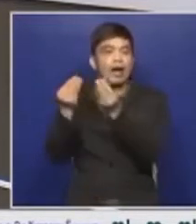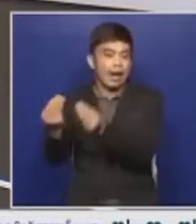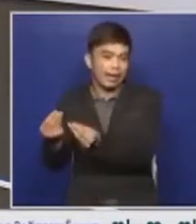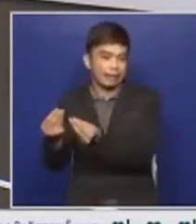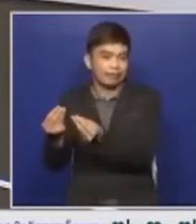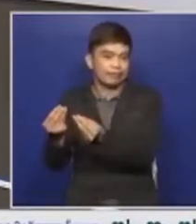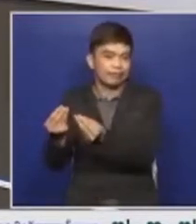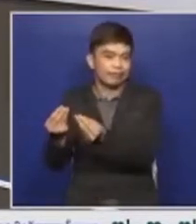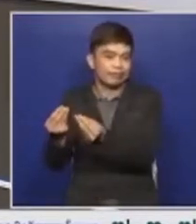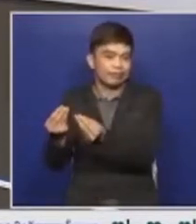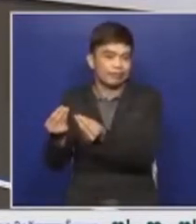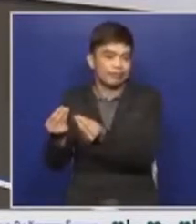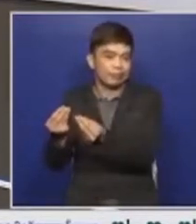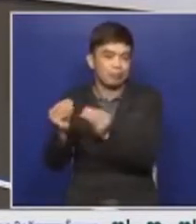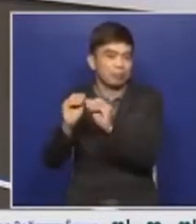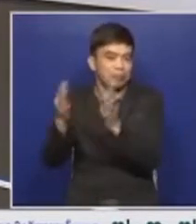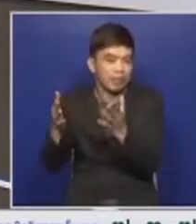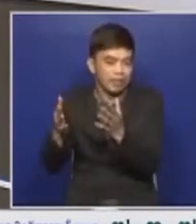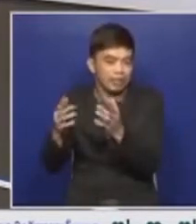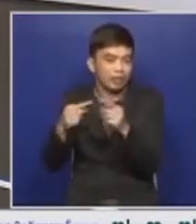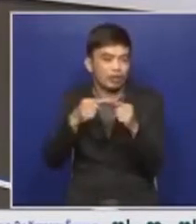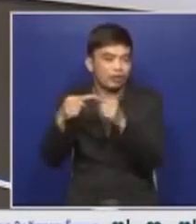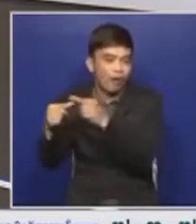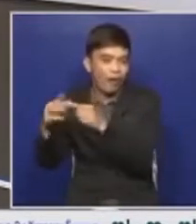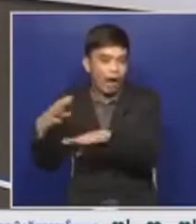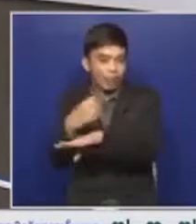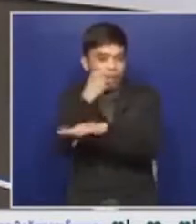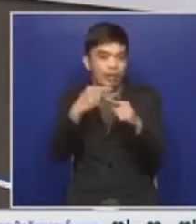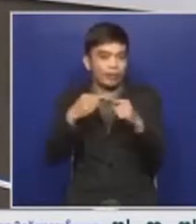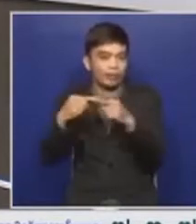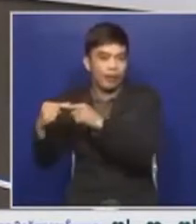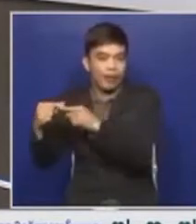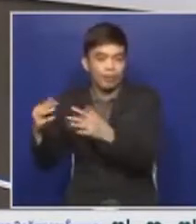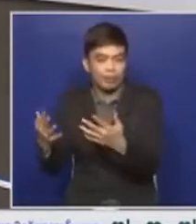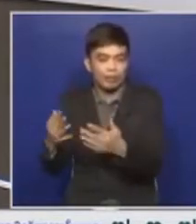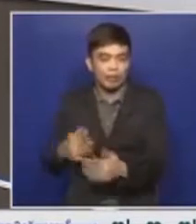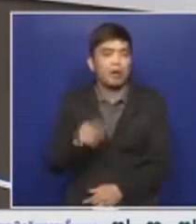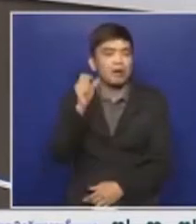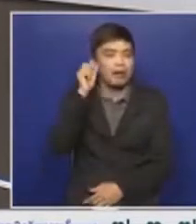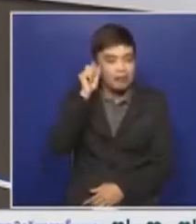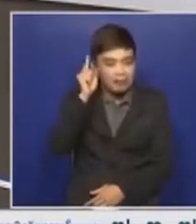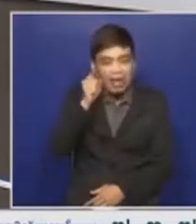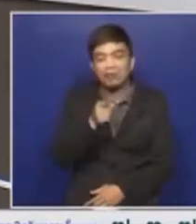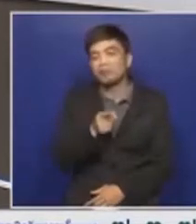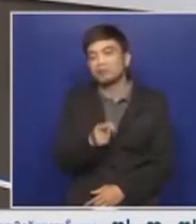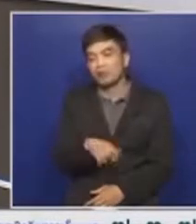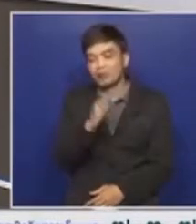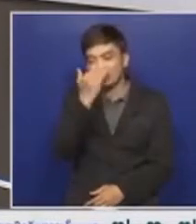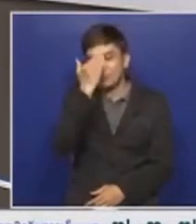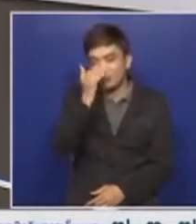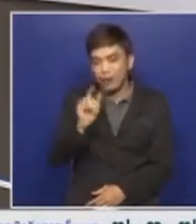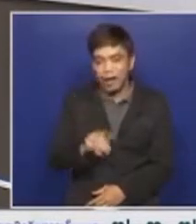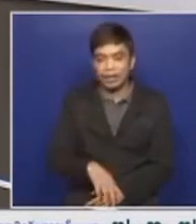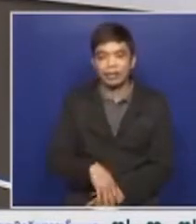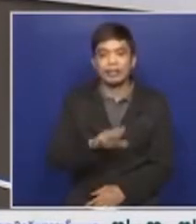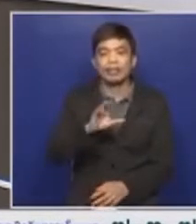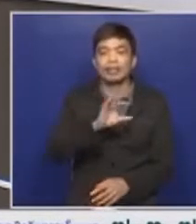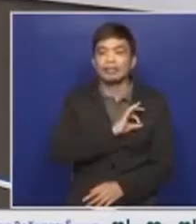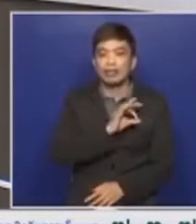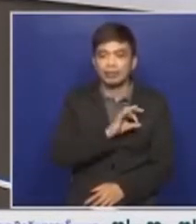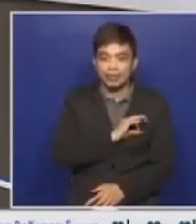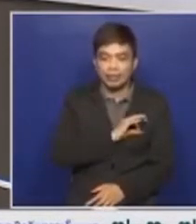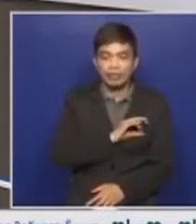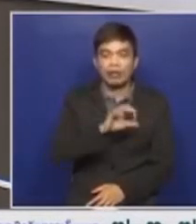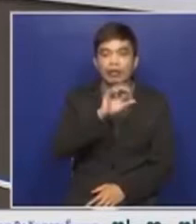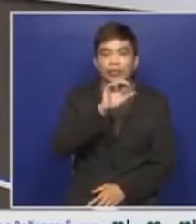หลานผมเข้าใจดีว่าเพราะเหตุใดท่านสมาชิกจึงไม่เห็นด้วยกับการที่ศ.เสนอให้